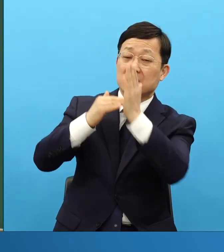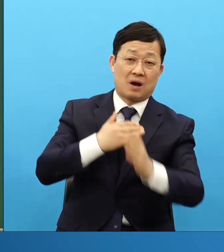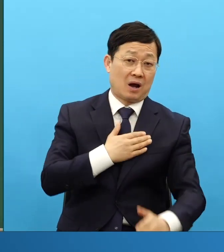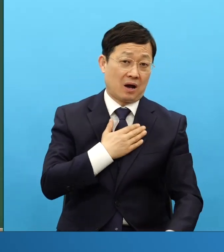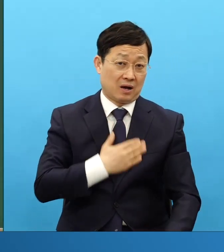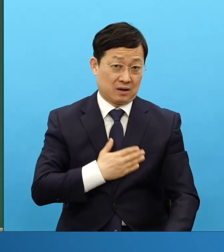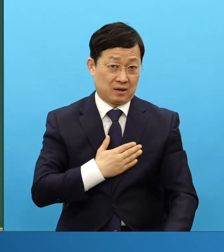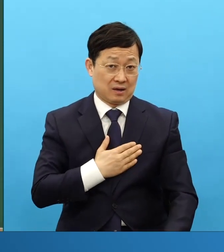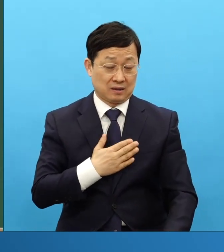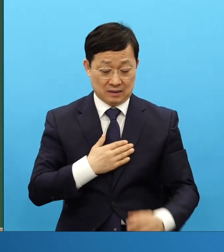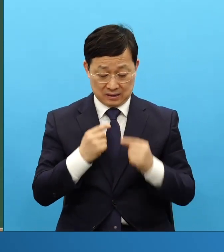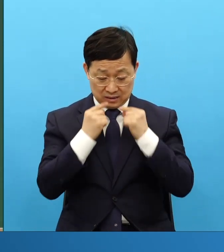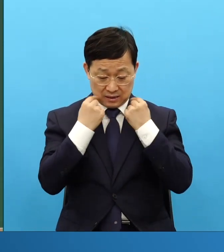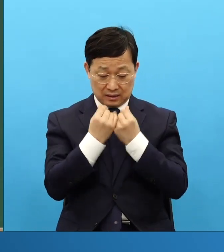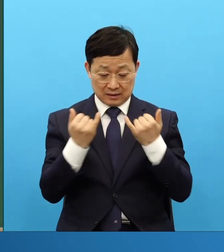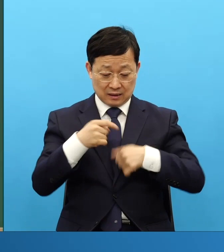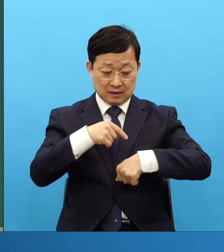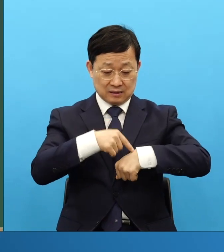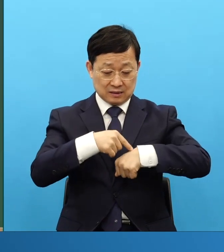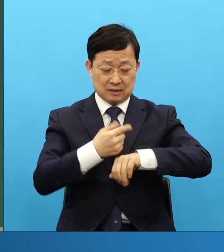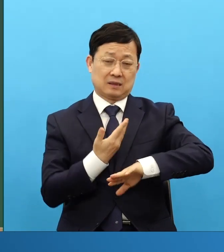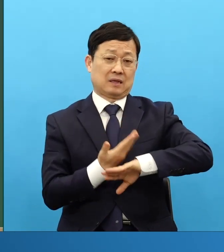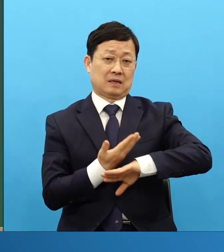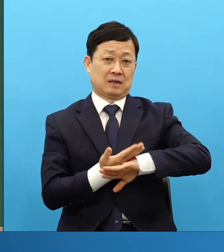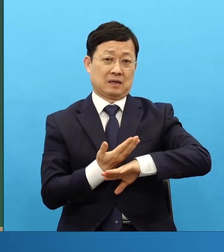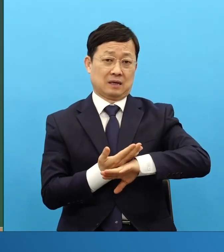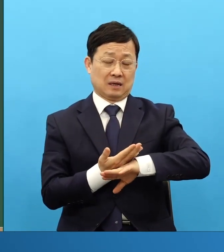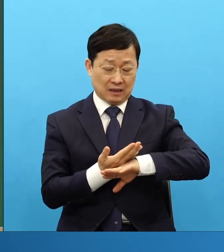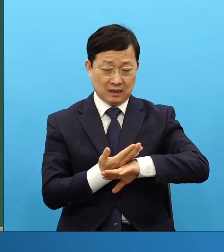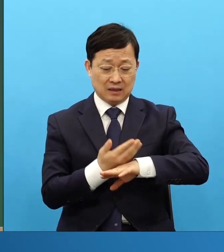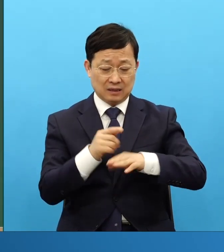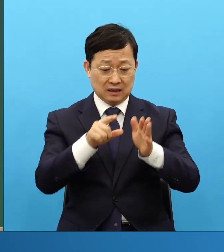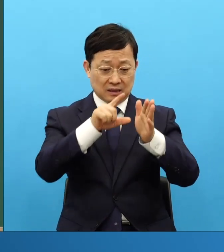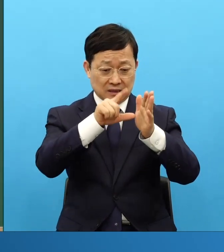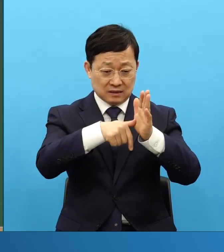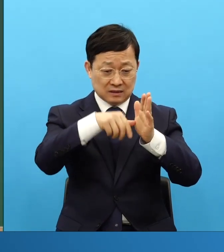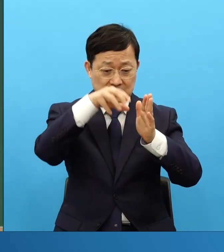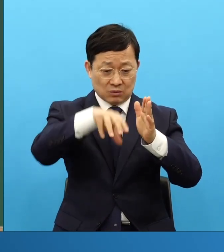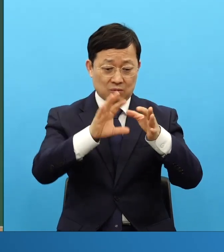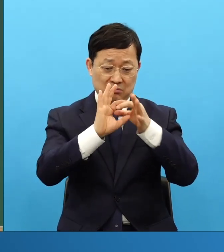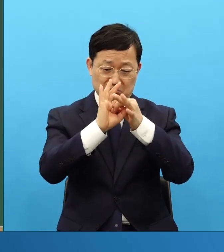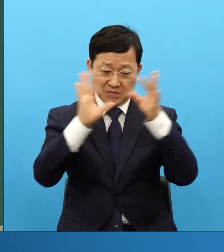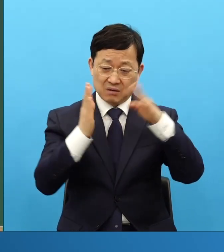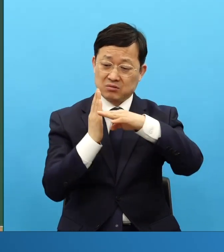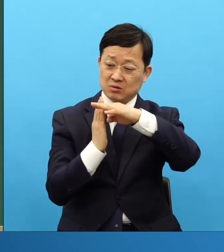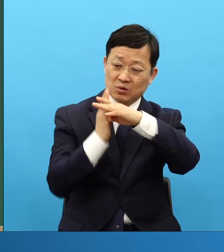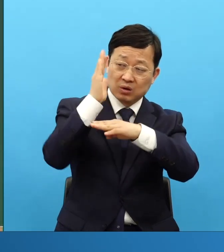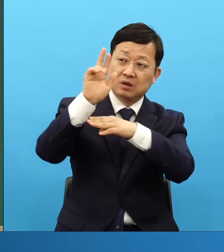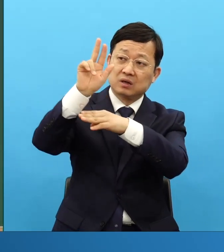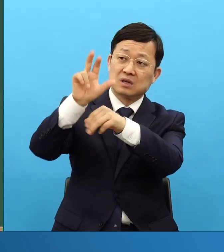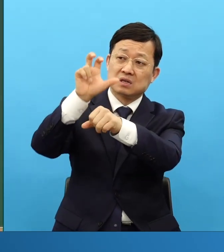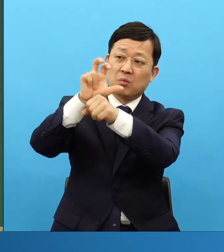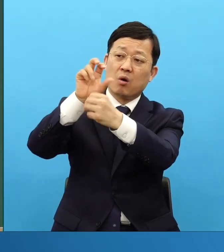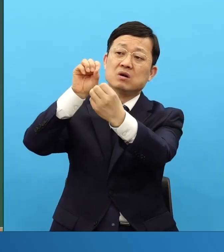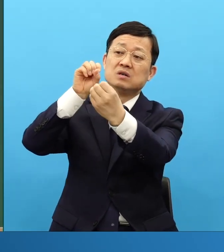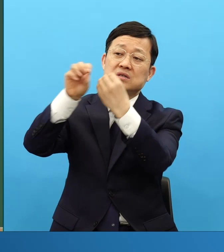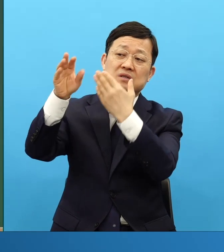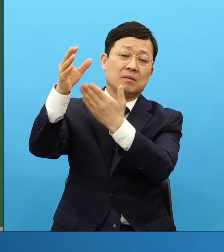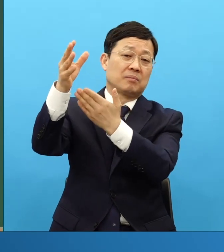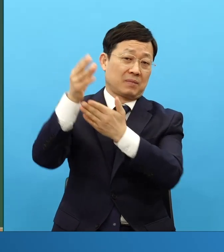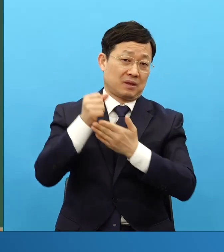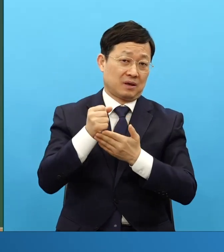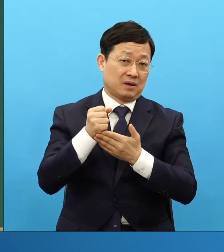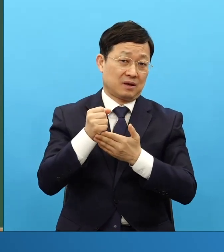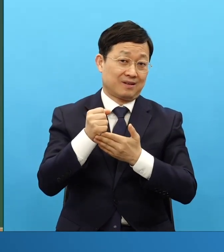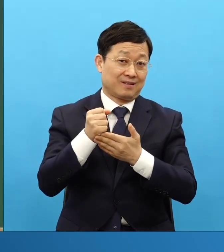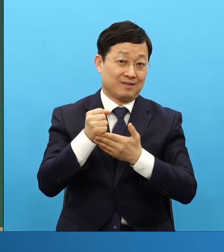시간이 아니기 때문에 우리 올해는 주제를 25시라 그런 It's 겁니다. not our time. That's why this year's theme is 25 hours. 자, 보세요 이게. And